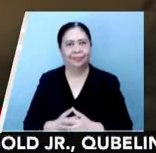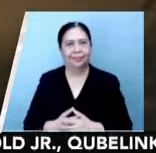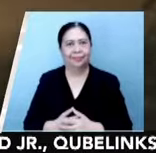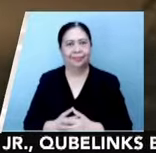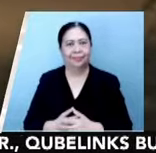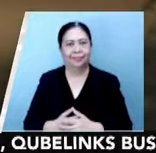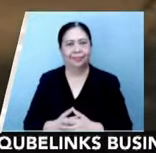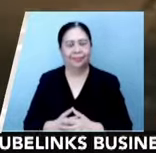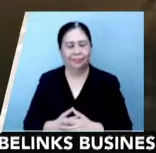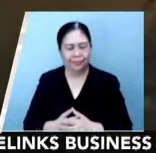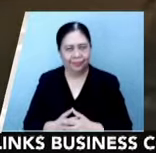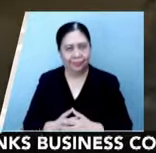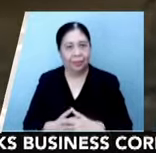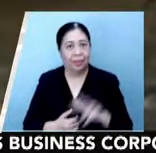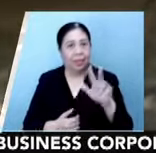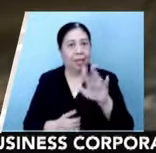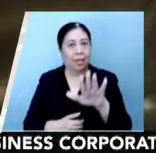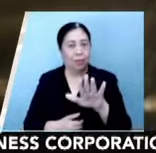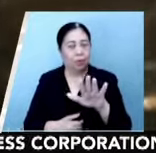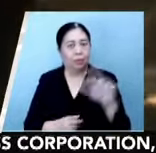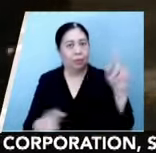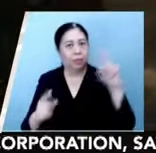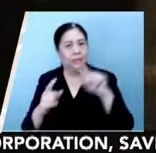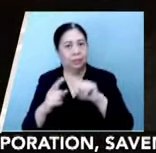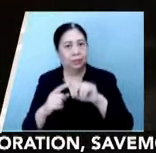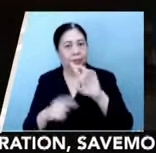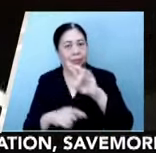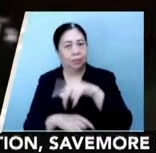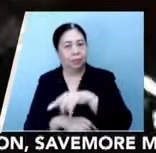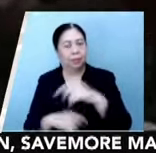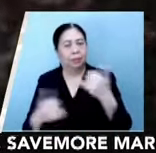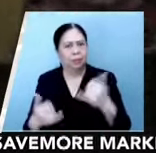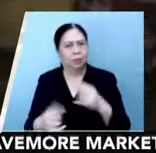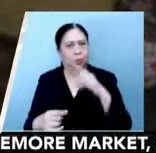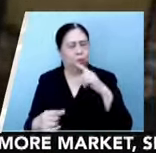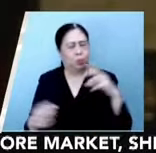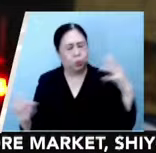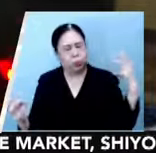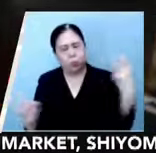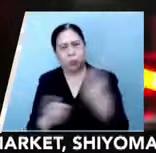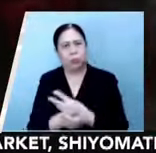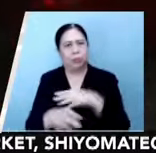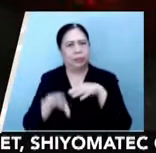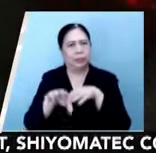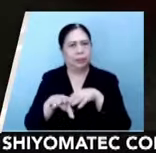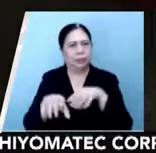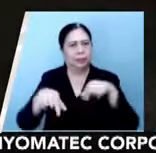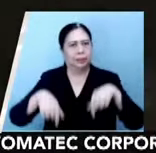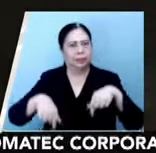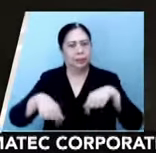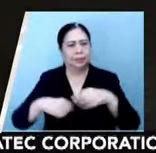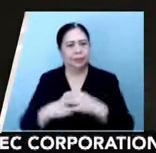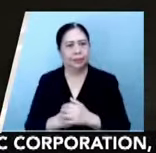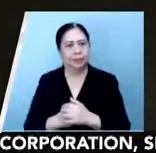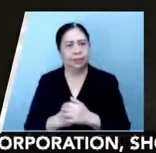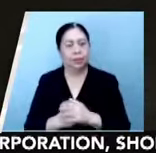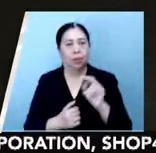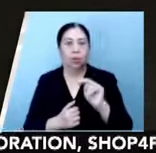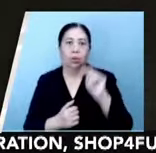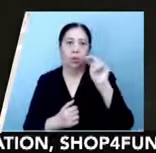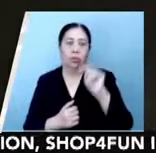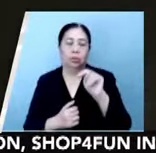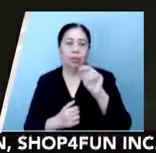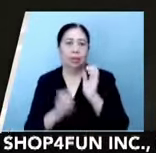Vicky, alas 3 ng hapon hanggang bago mag alas 7 ngayong gabi ay matindi yung daloy ng trapiko dito sa bahaging ito ng northbound ng EDSA malapit